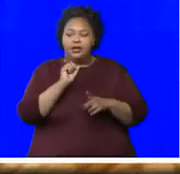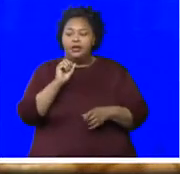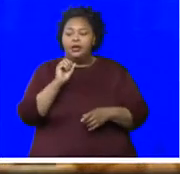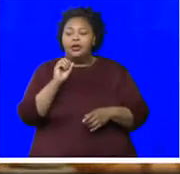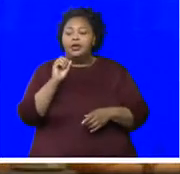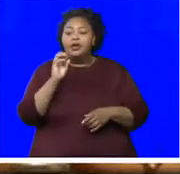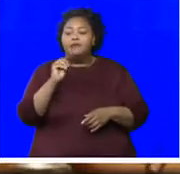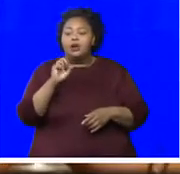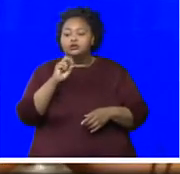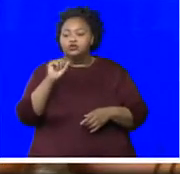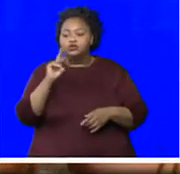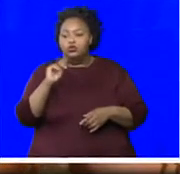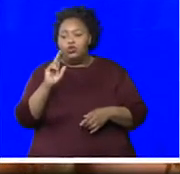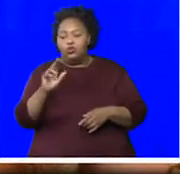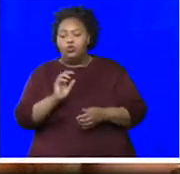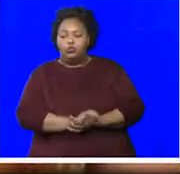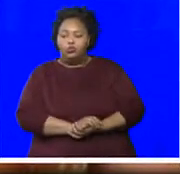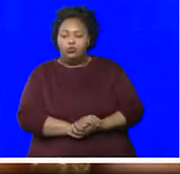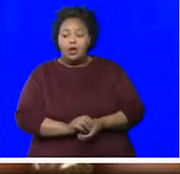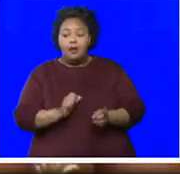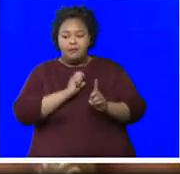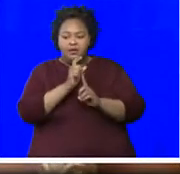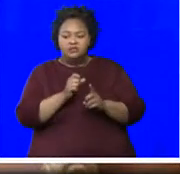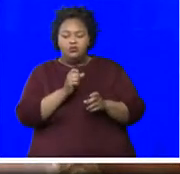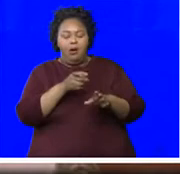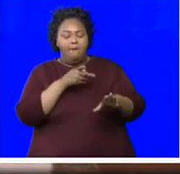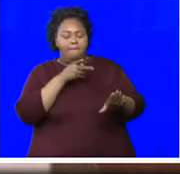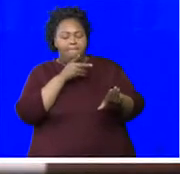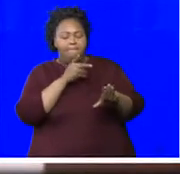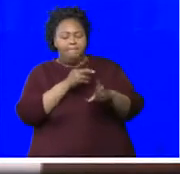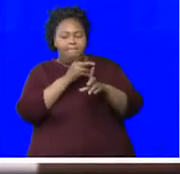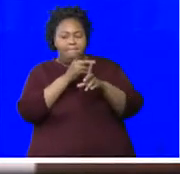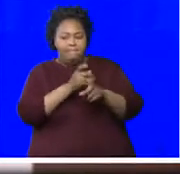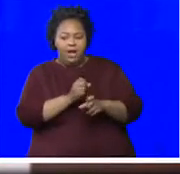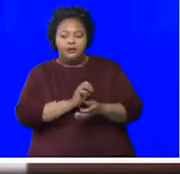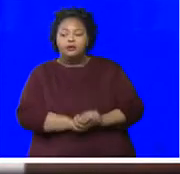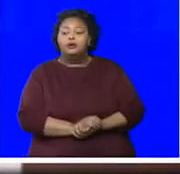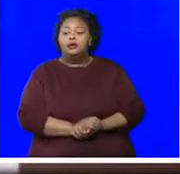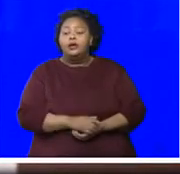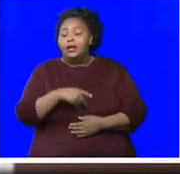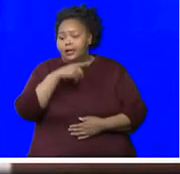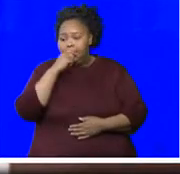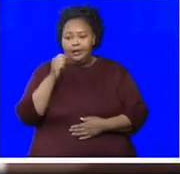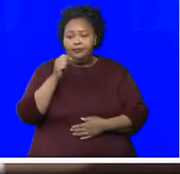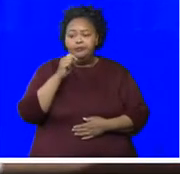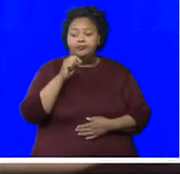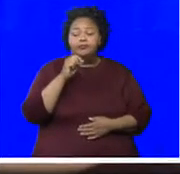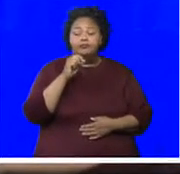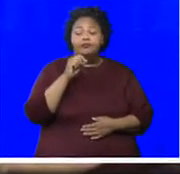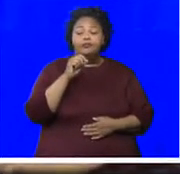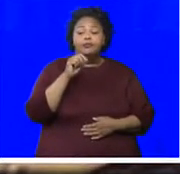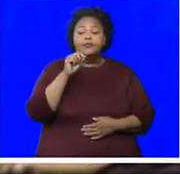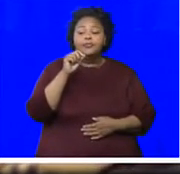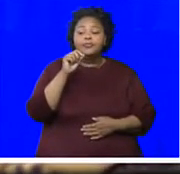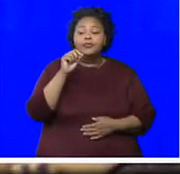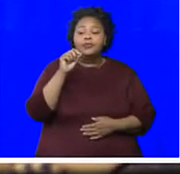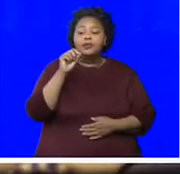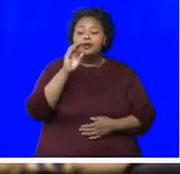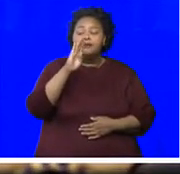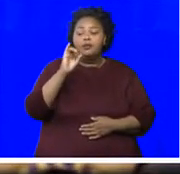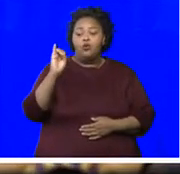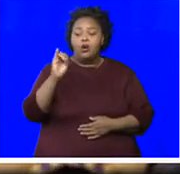ngekuthi amdubulo kanye lunyaweni langesincele ngelihlobo lesibhamu lesingisu pistol lesinet nombolo letithi